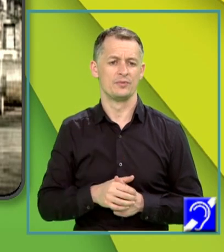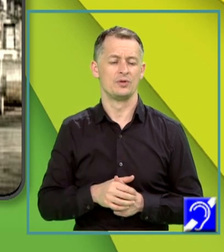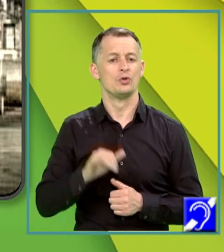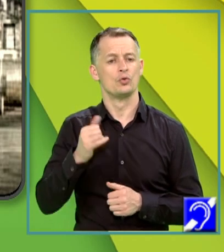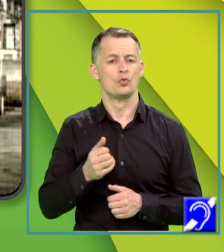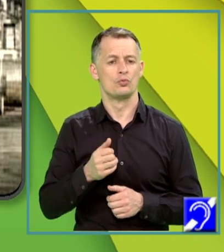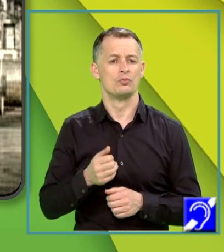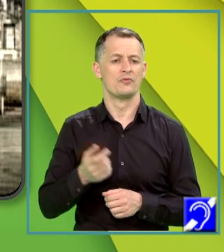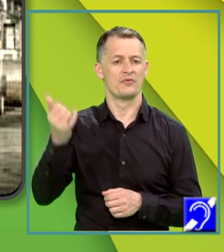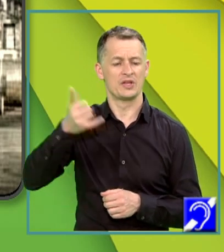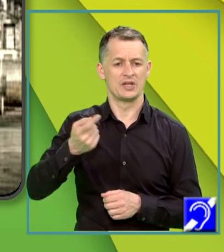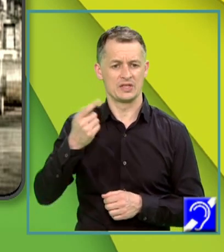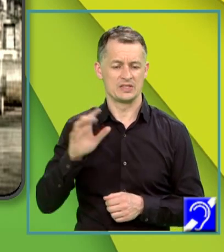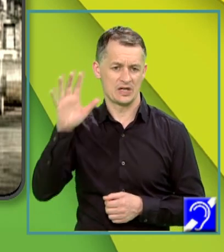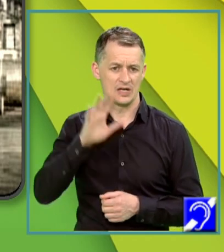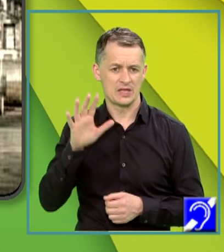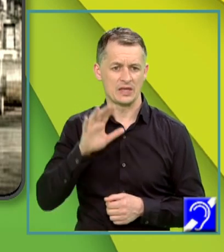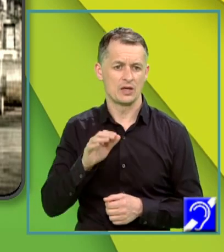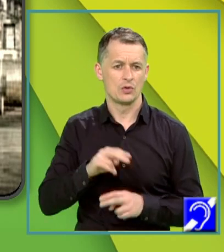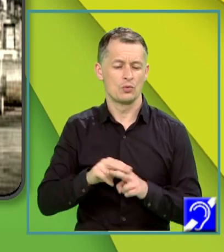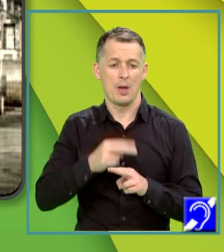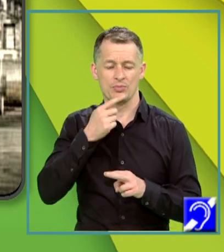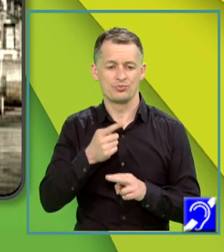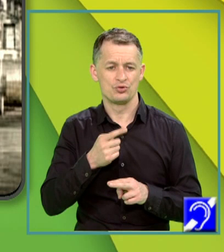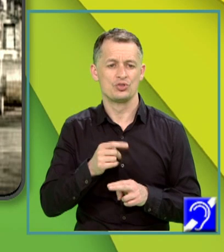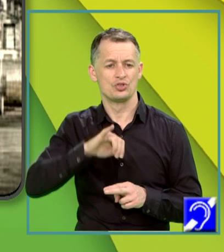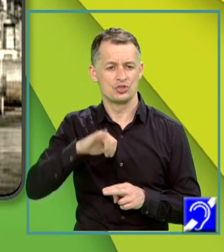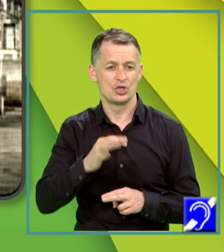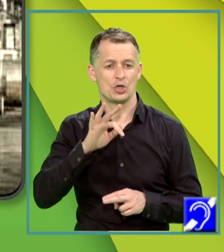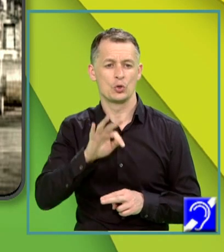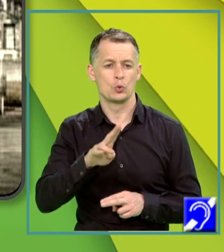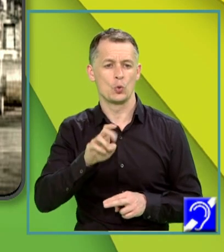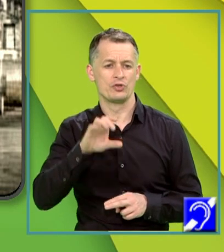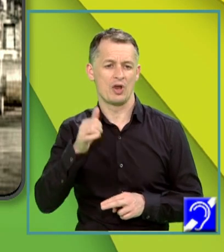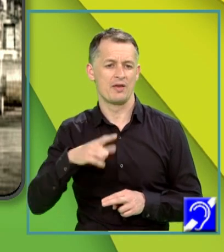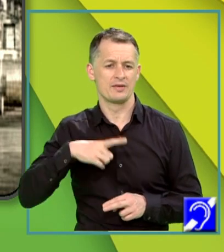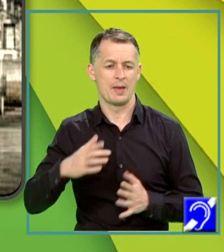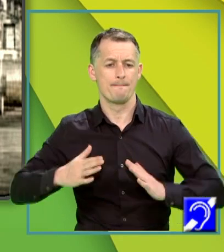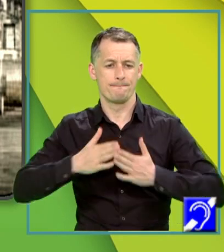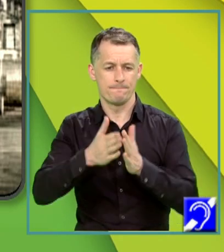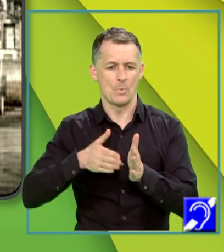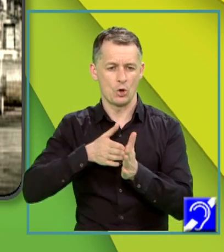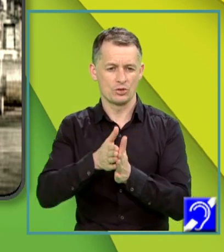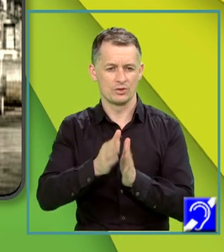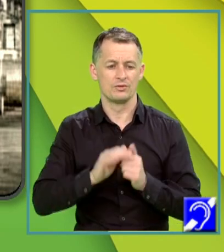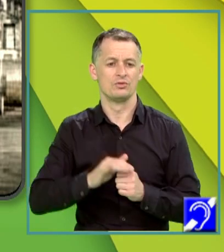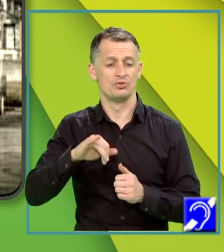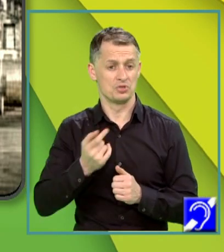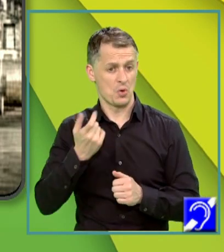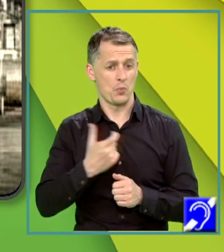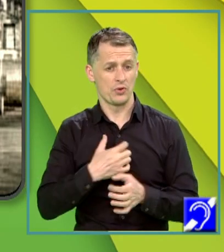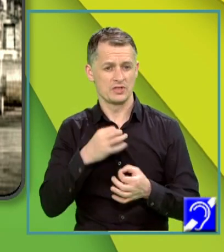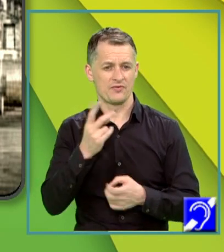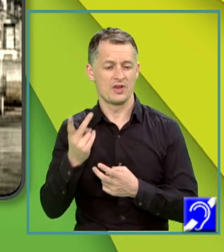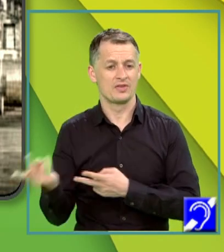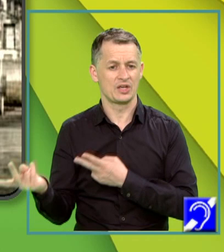Prime de import întrucât așa cum spuneam și Tulcea este foarte în sectorul Dunării Maritime iar materia primă poate fi transportată